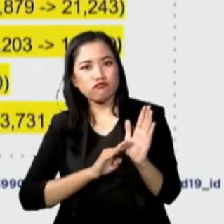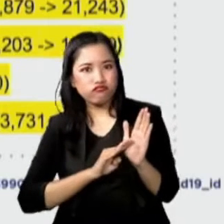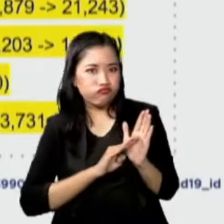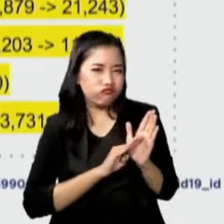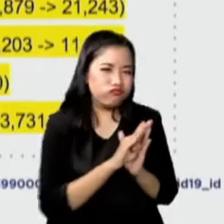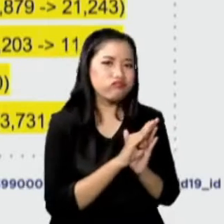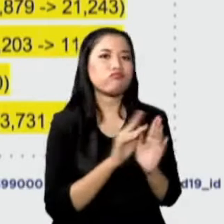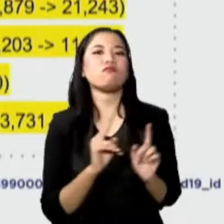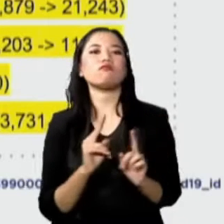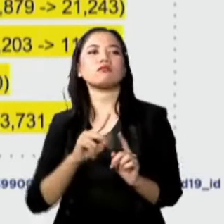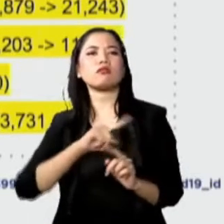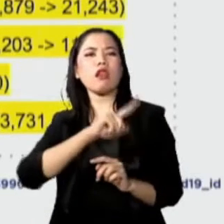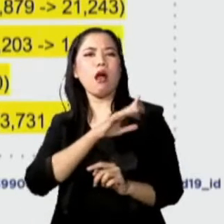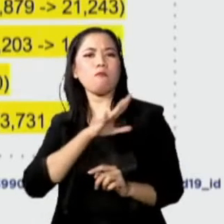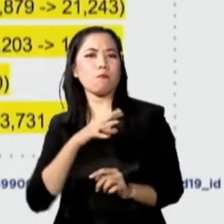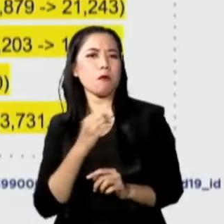12 minggu berturut-turut.